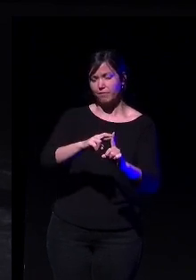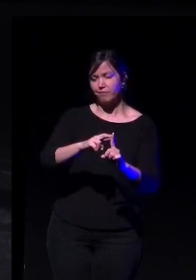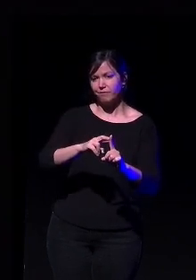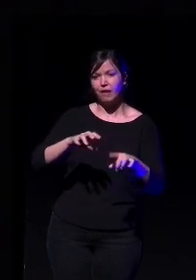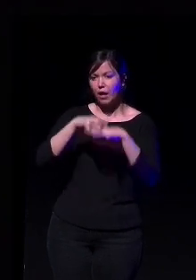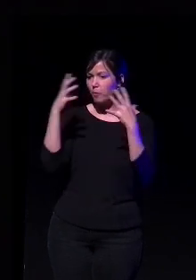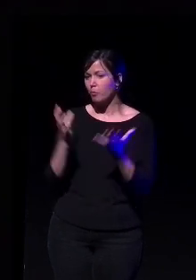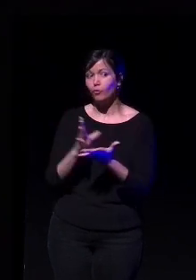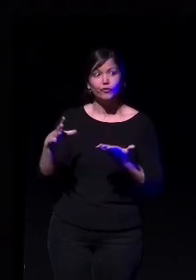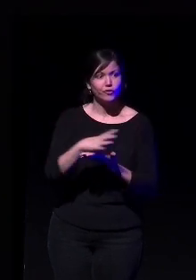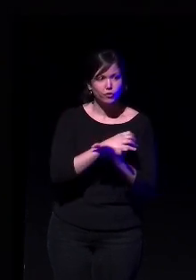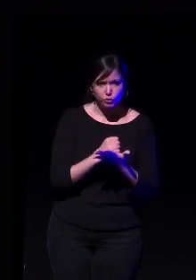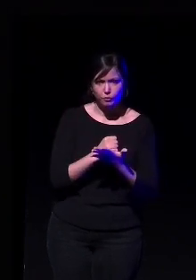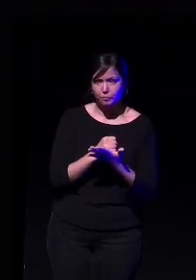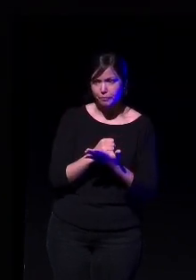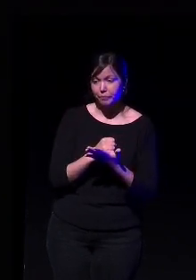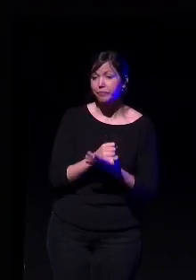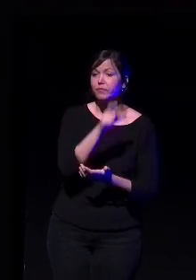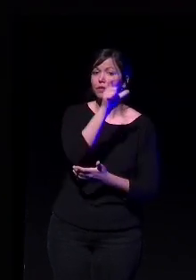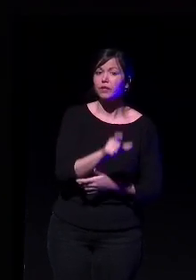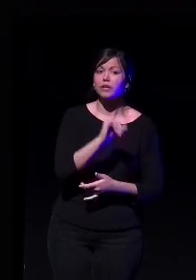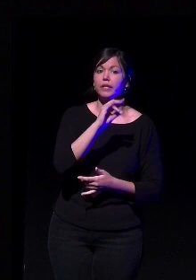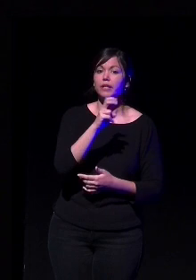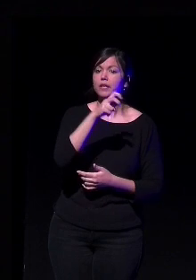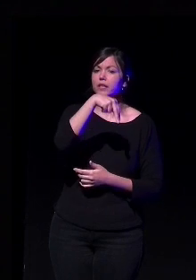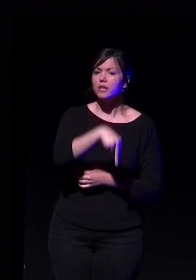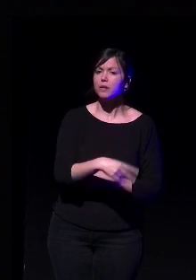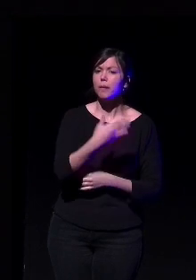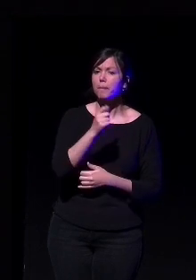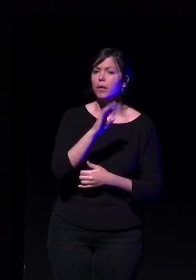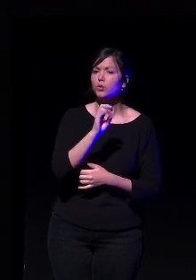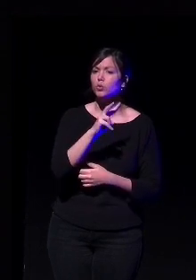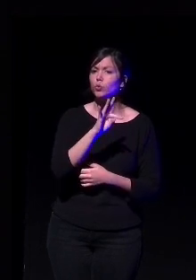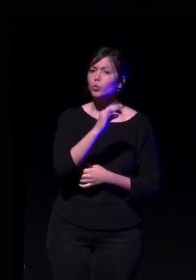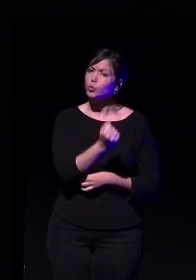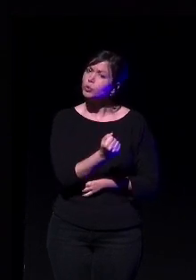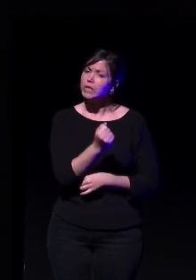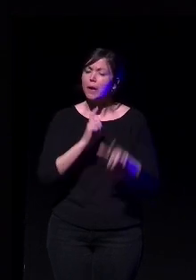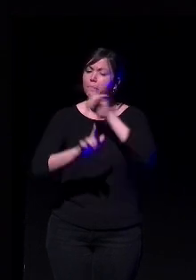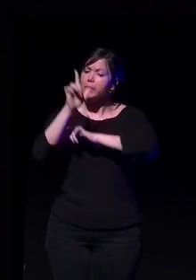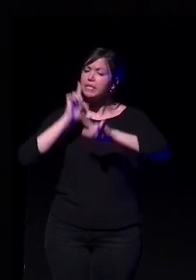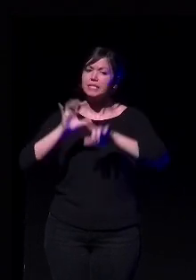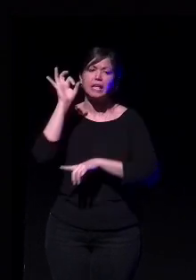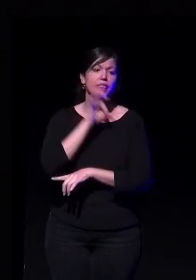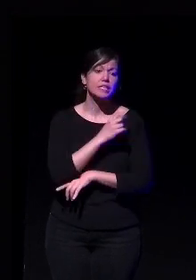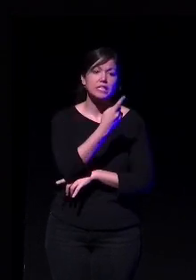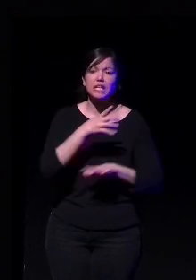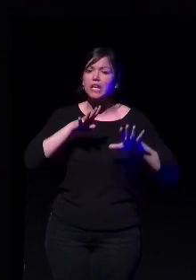món. Ivan Batuta era un gran viatger i explorador àrab del segle XIV